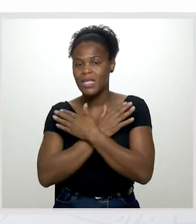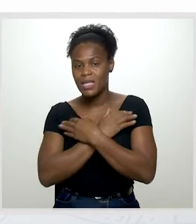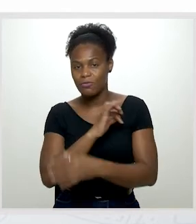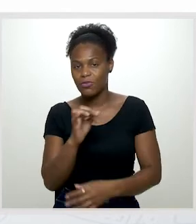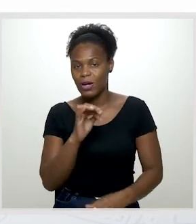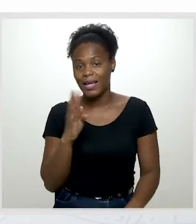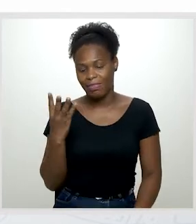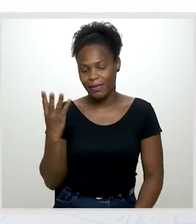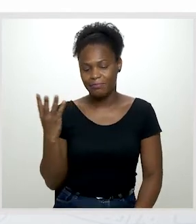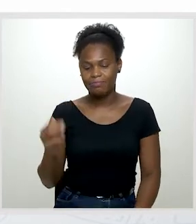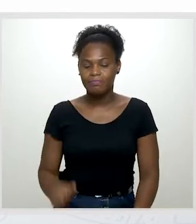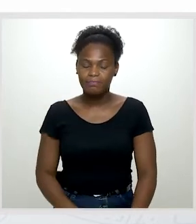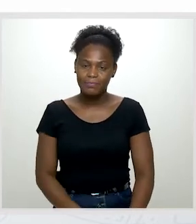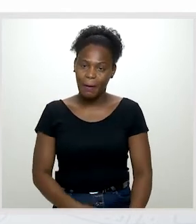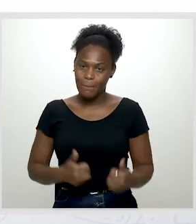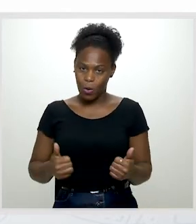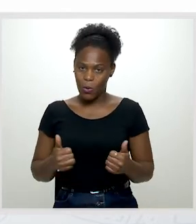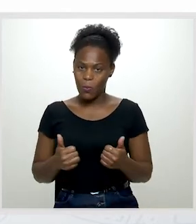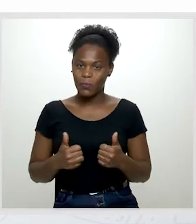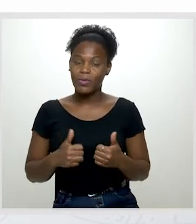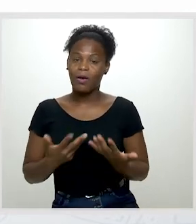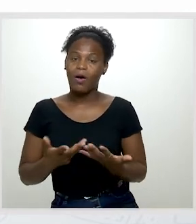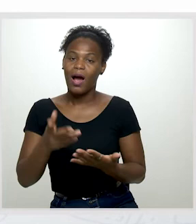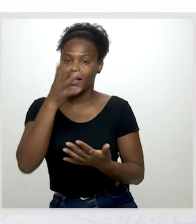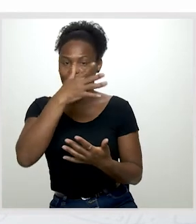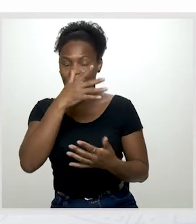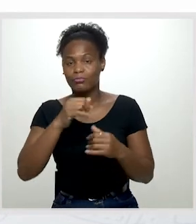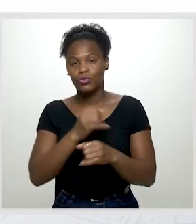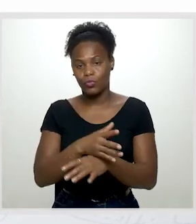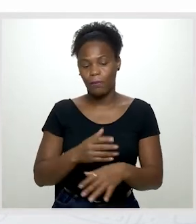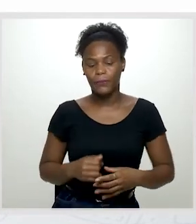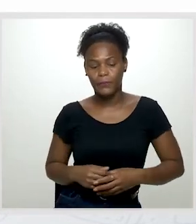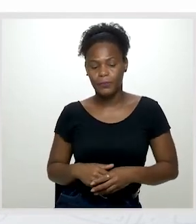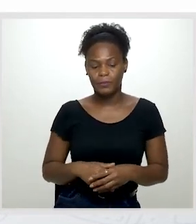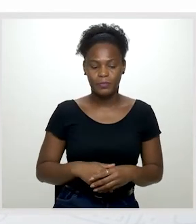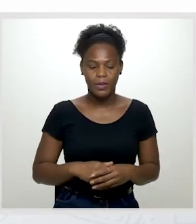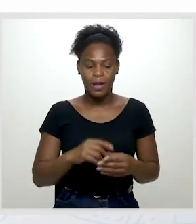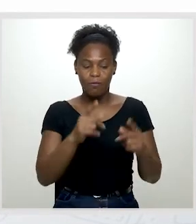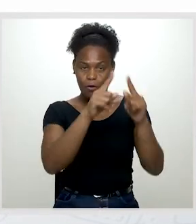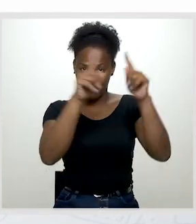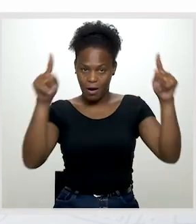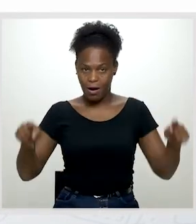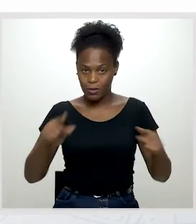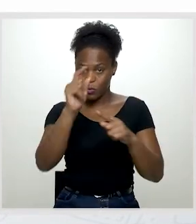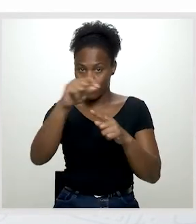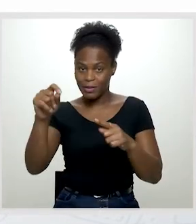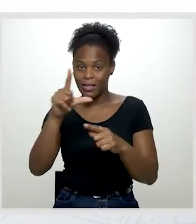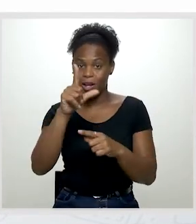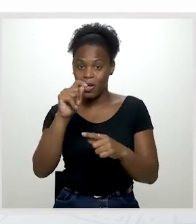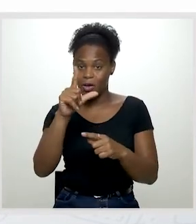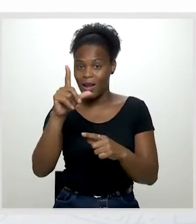C'est bon? Très bien. Alors passons à l'activité suivante. Complète le tableau avec le, la,